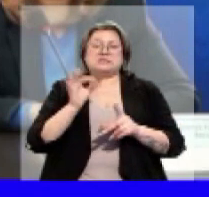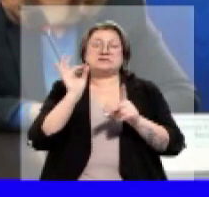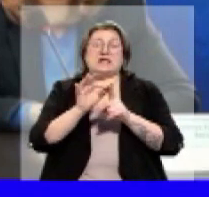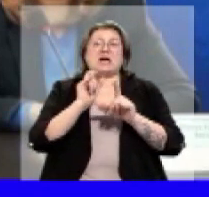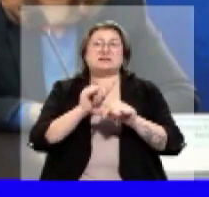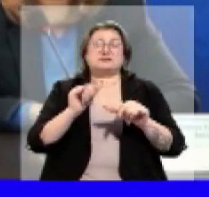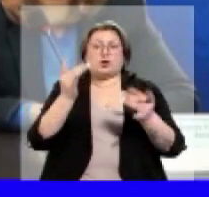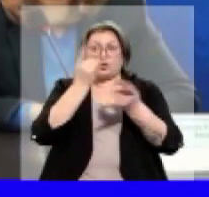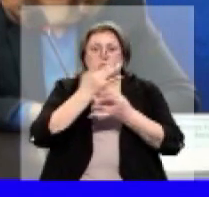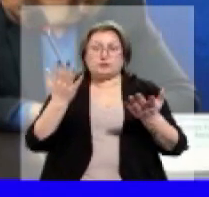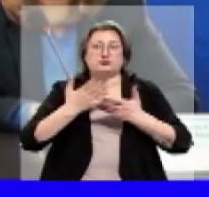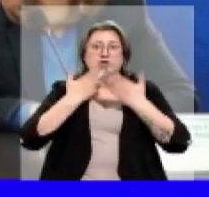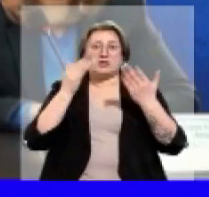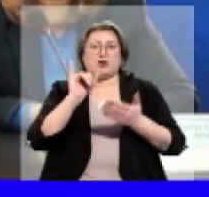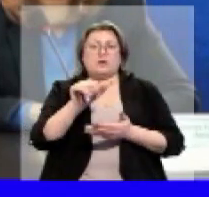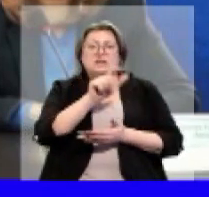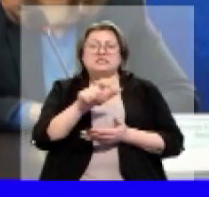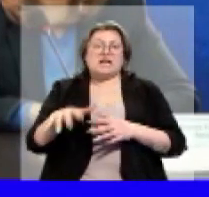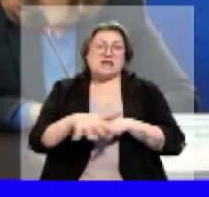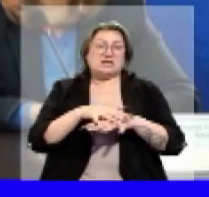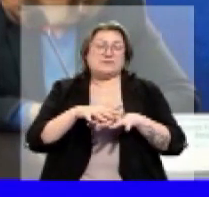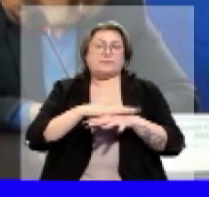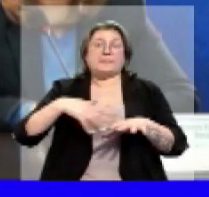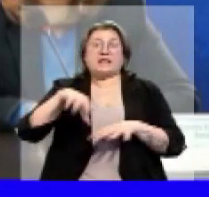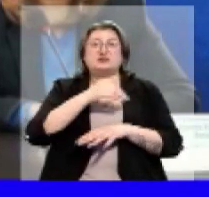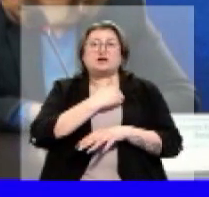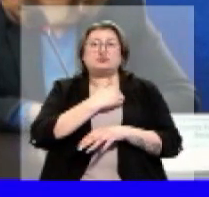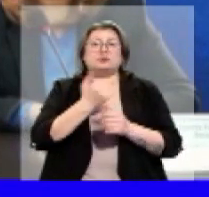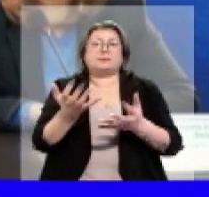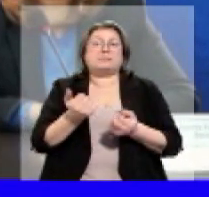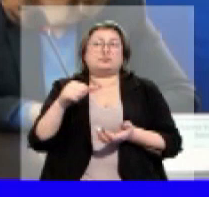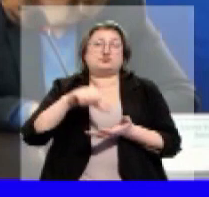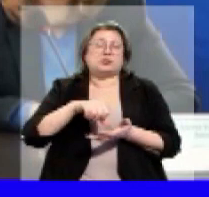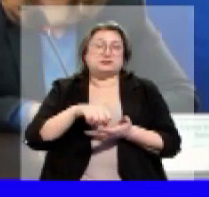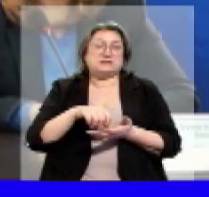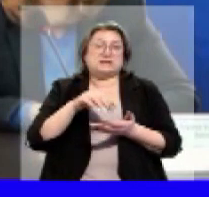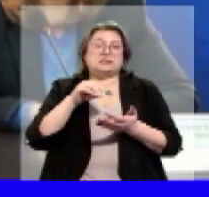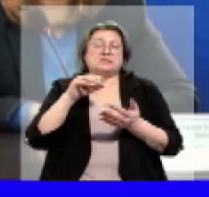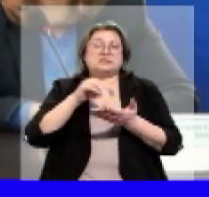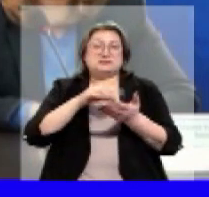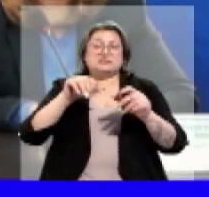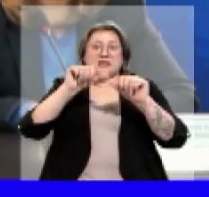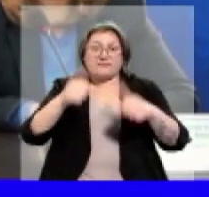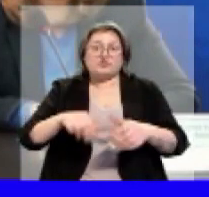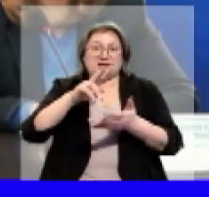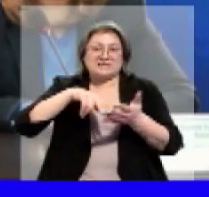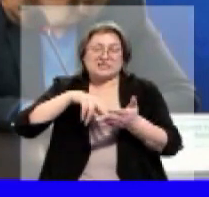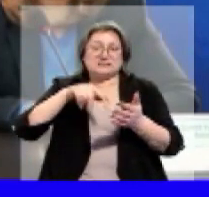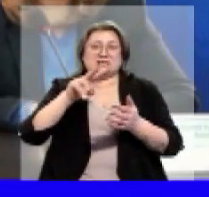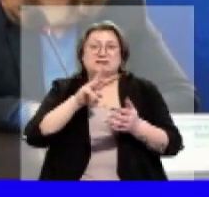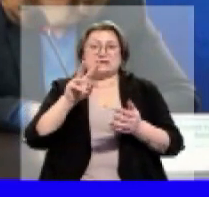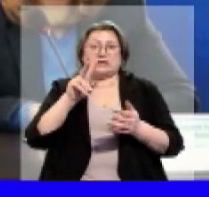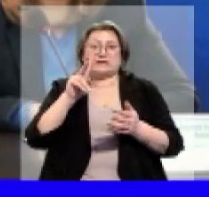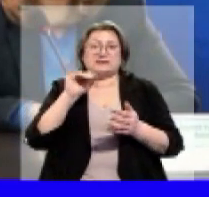целью развития культуры чтения населения. Все желающие принять участие в конкурсе зарегистрируются на сайте